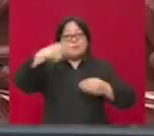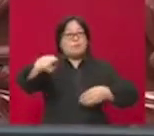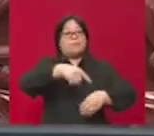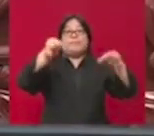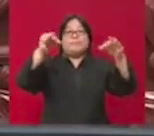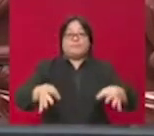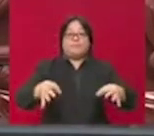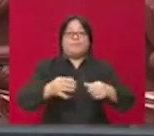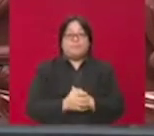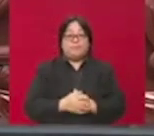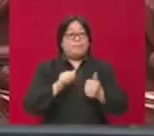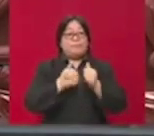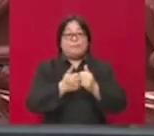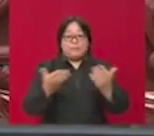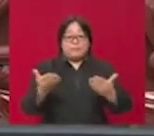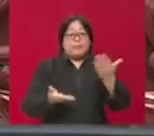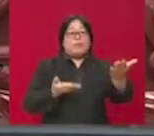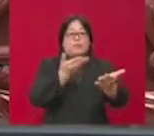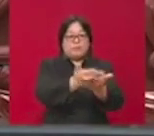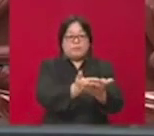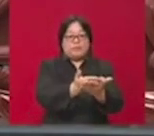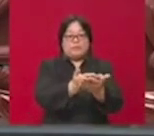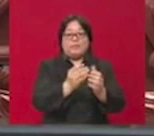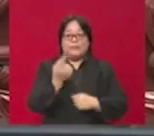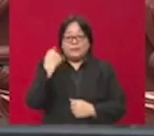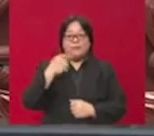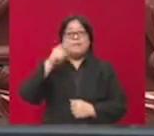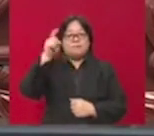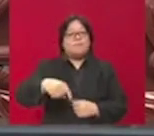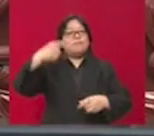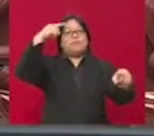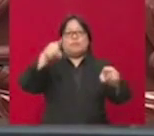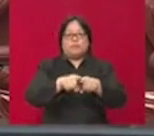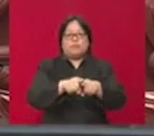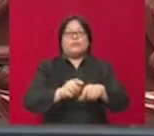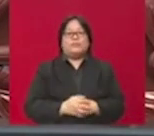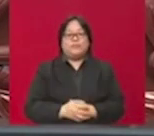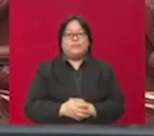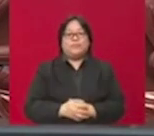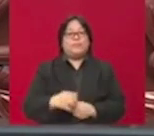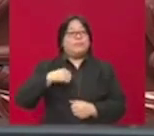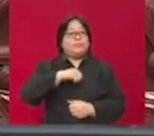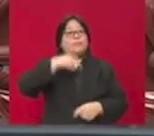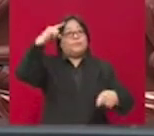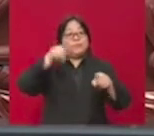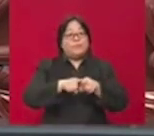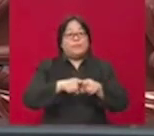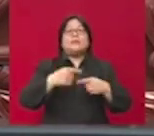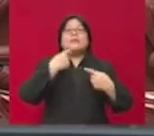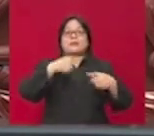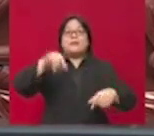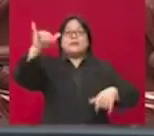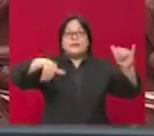diputuskan. Masalahnya ialah usul seperti yang dikemukakan tadi hendaklah disetujukan. Ahli-ahli yang bersetuju, sila kata